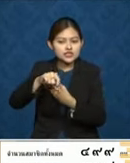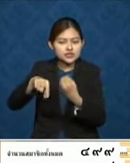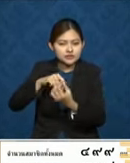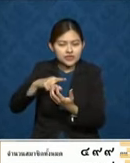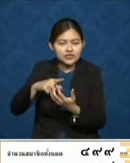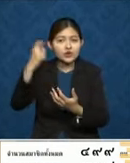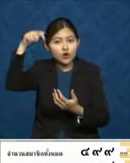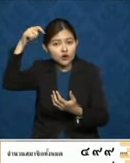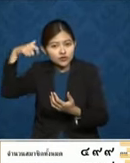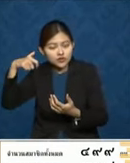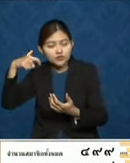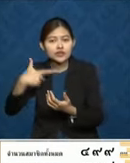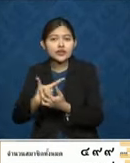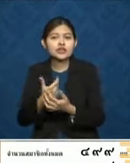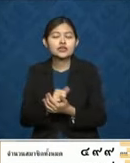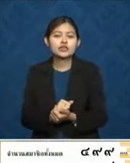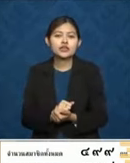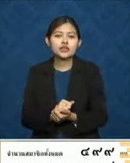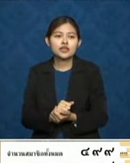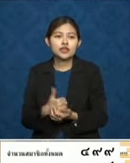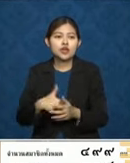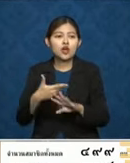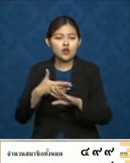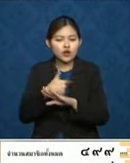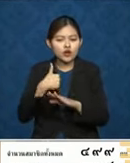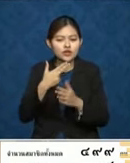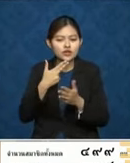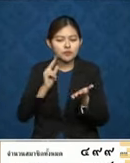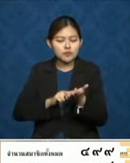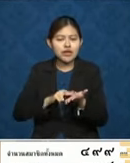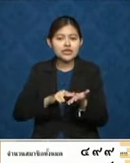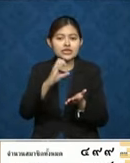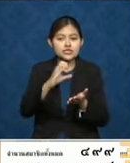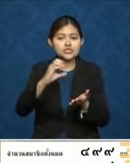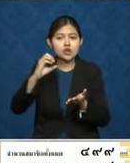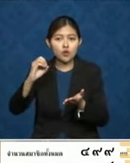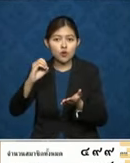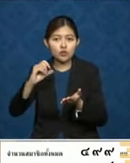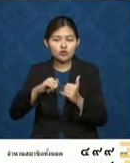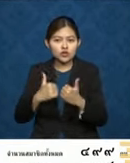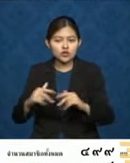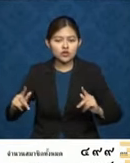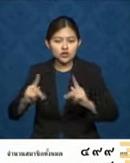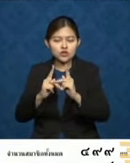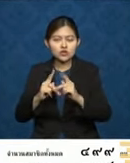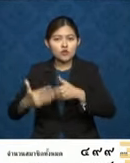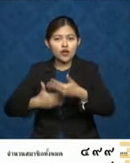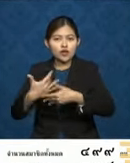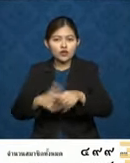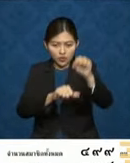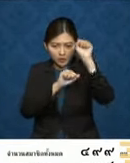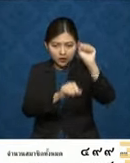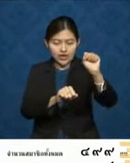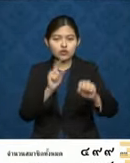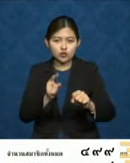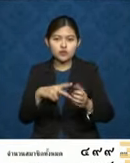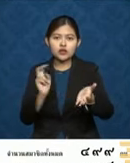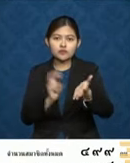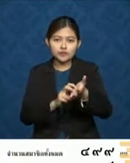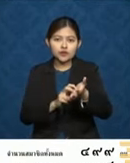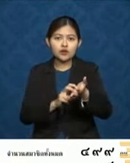บ้านเมียนมาร์นะครับจากเดิมไม่ต้องมีมีใบ coนะครับตอนนี้กระทรวงพาณิชย์ประกาศให้มีใบcoคือการรับรอง